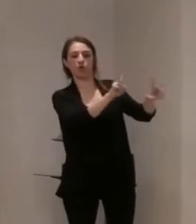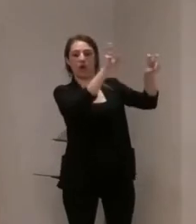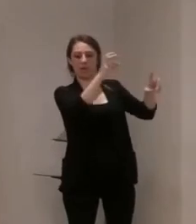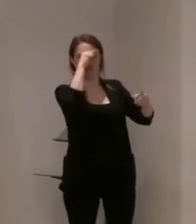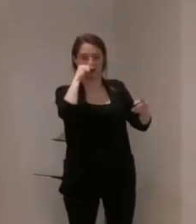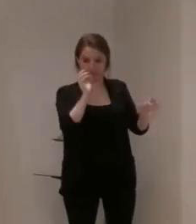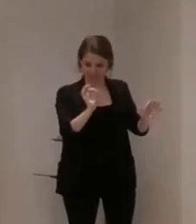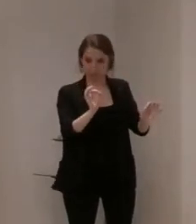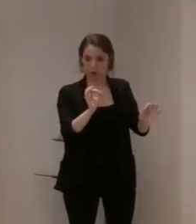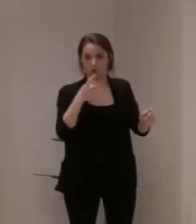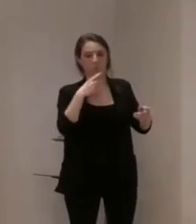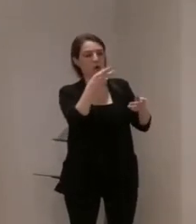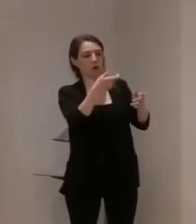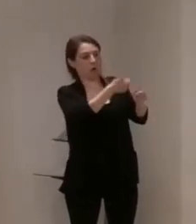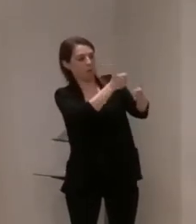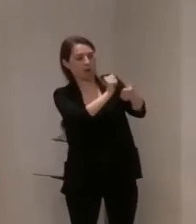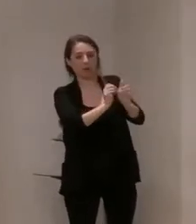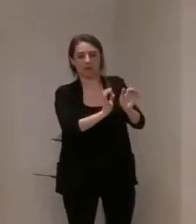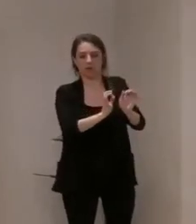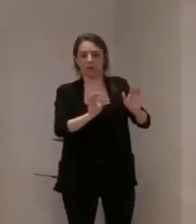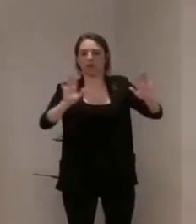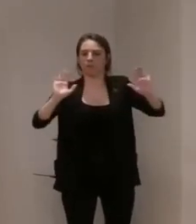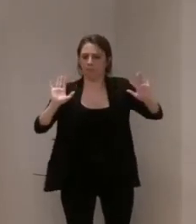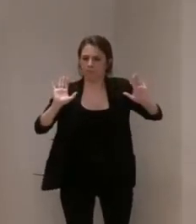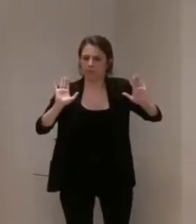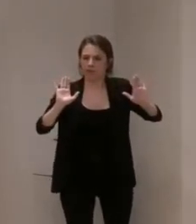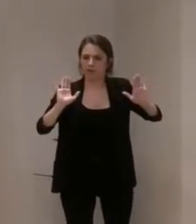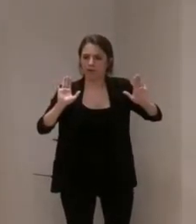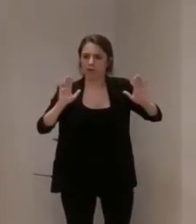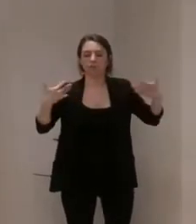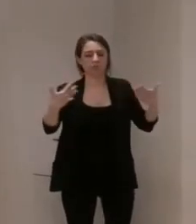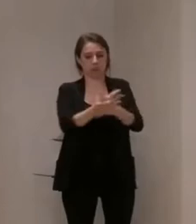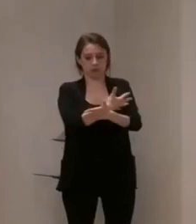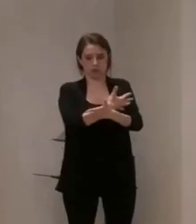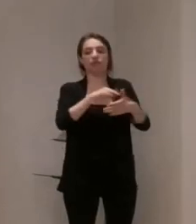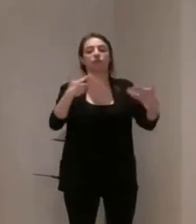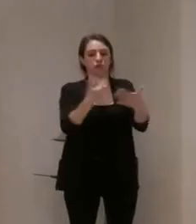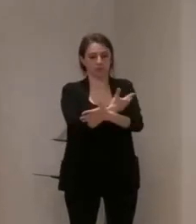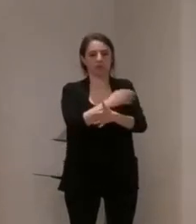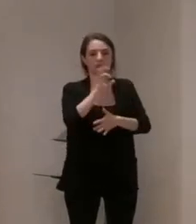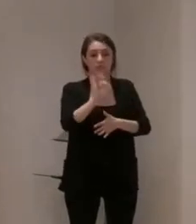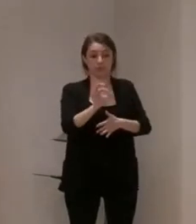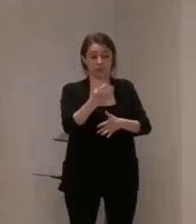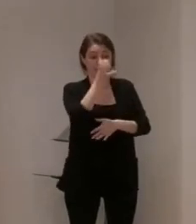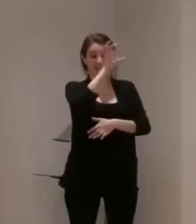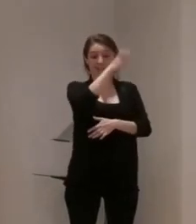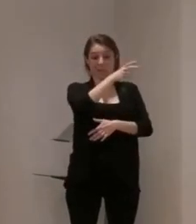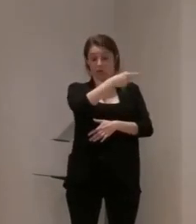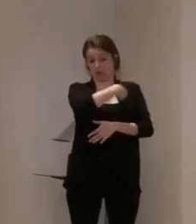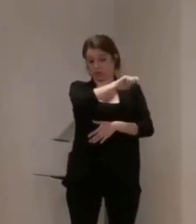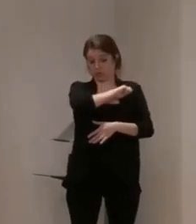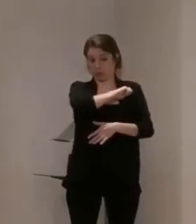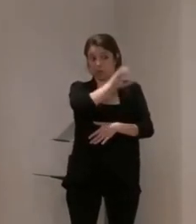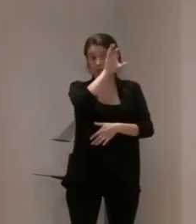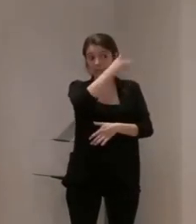tònica, no s'ha fet net, però ens equivoquem. L'Estat espanyol